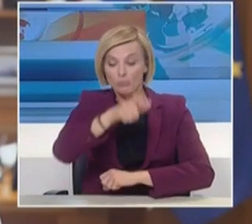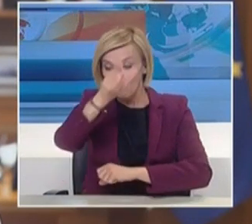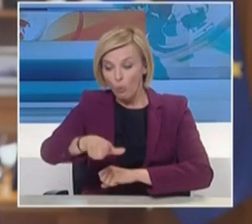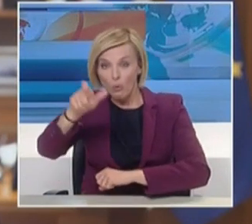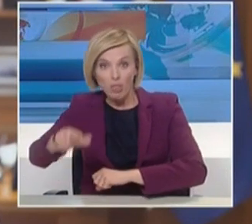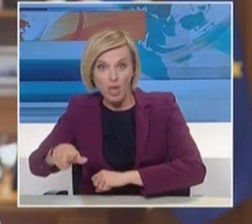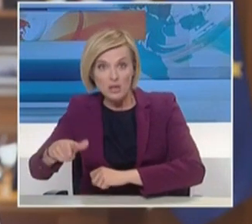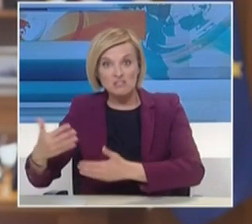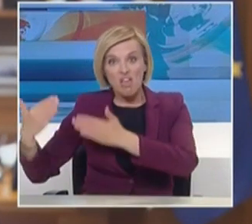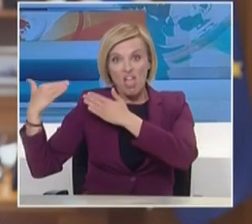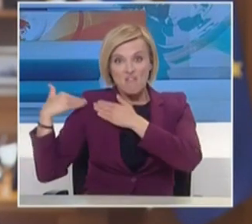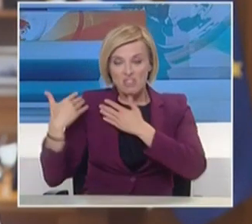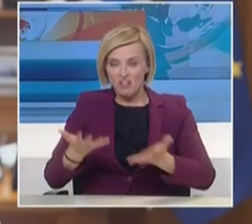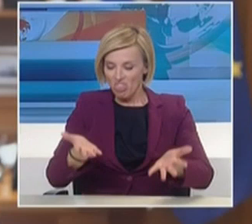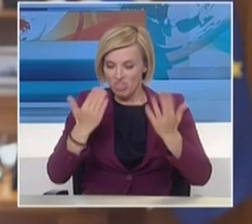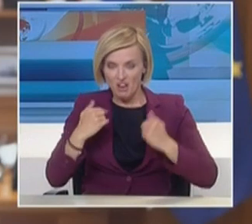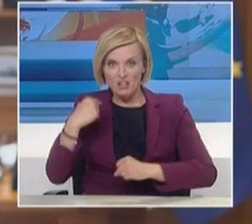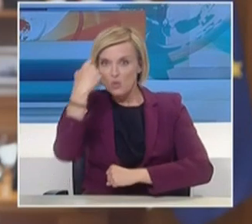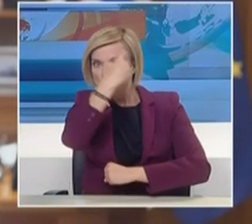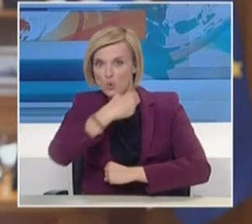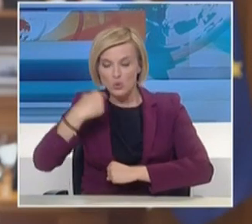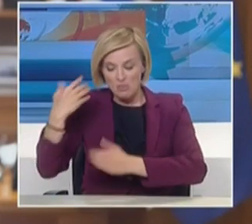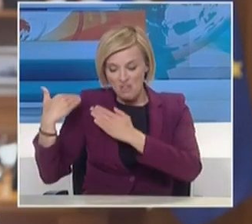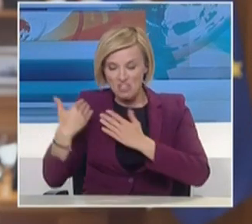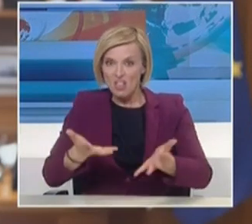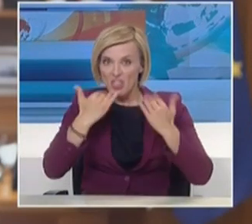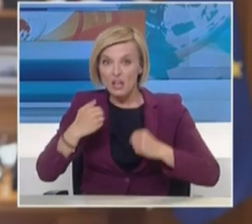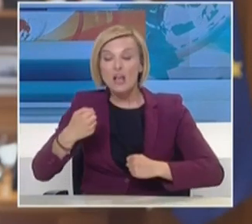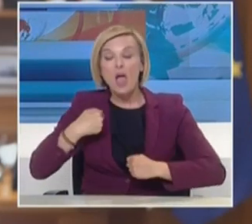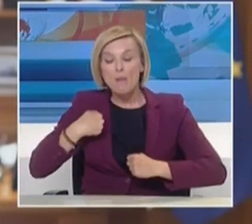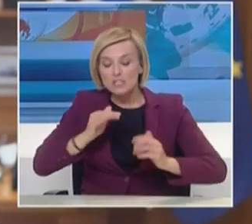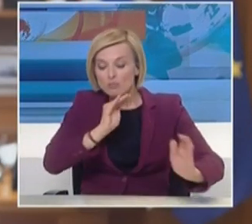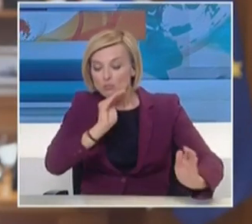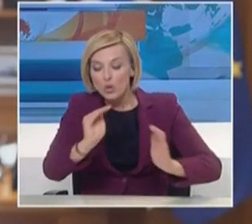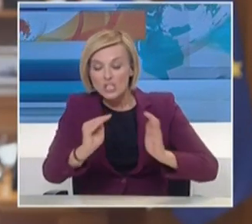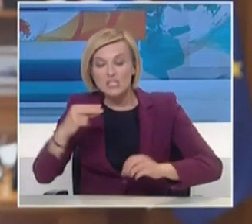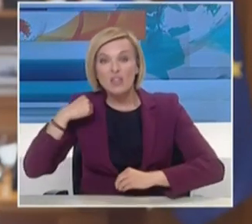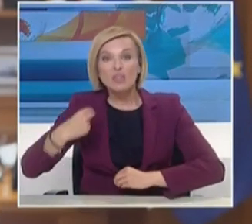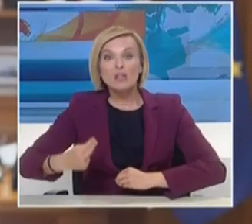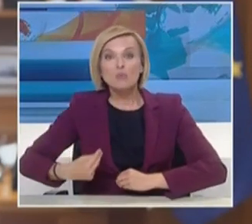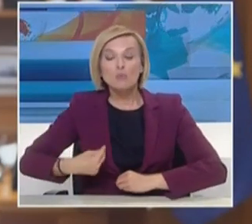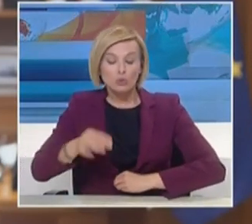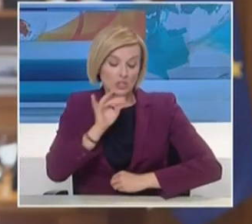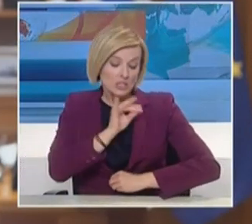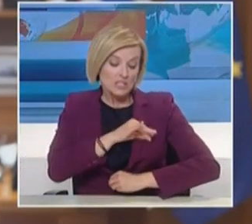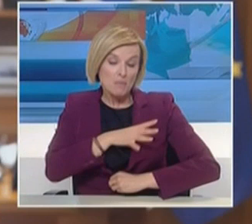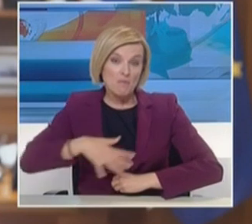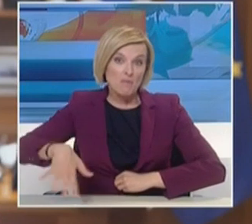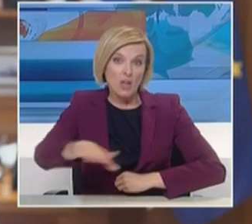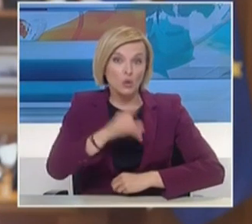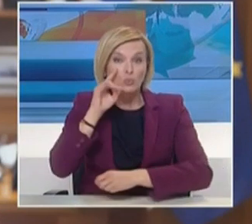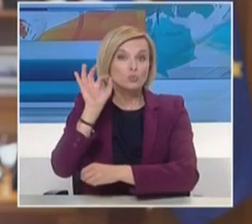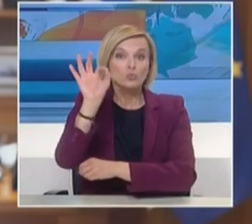τότε θα πρέπει να διασφαλιστεί το δημόσιο συμφέρον. Στο όνομα του συλλογικού καλού, λοιπόν, προχωρώ στη σημερινή